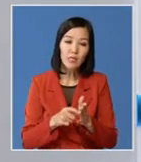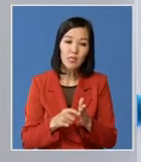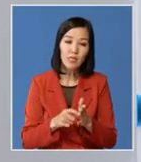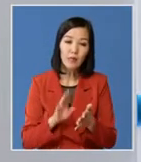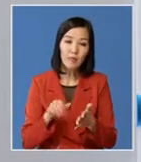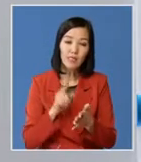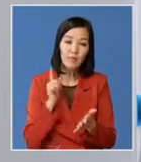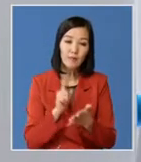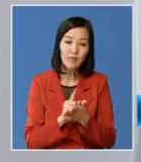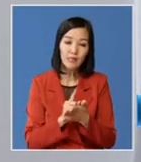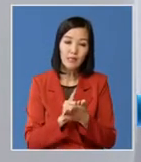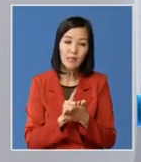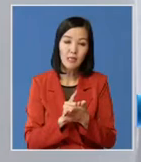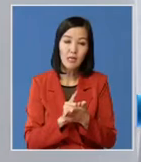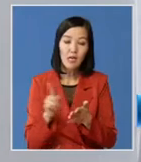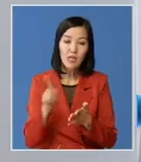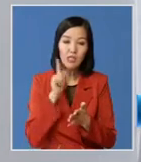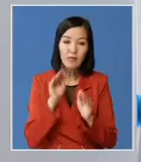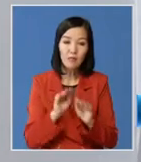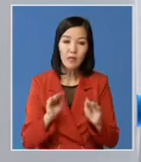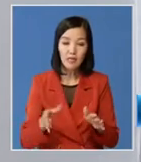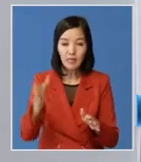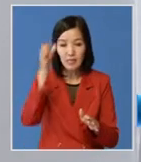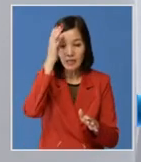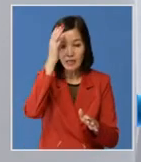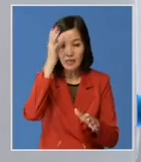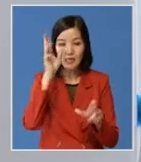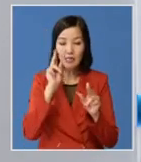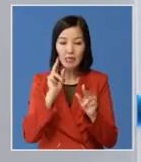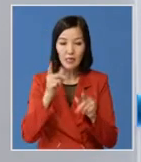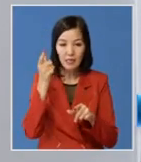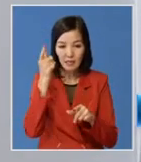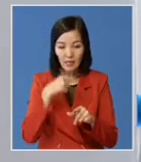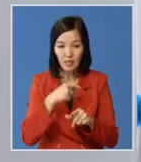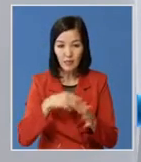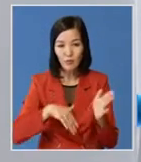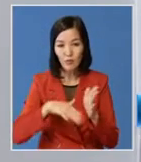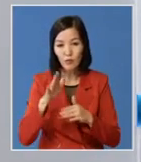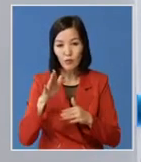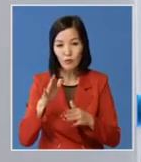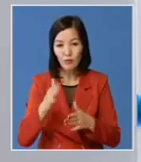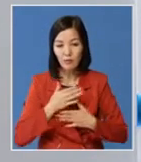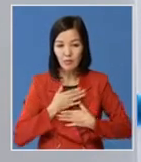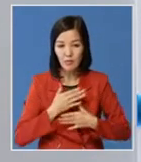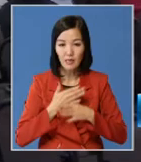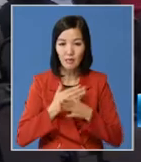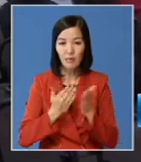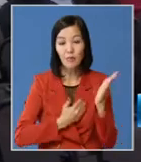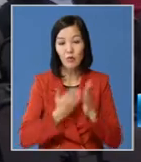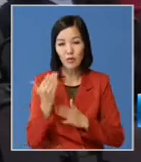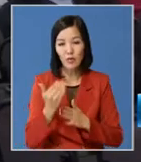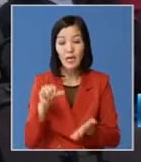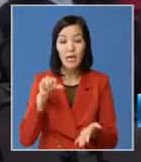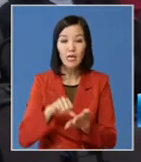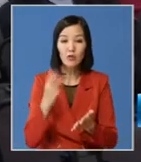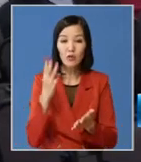міндет сол келешек ұрпақтың саналы, тәрбиелі болып өсуіне біздің ықпалымыз өте жоғары. Қатысушылар